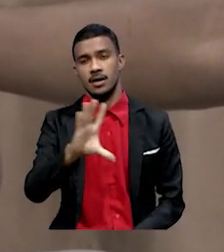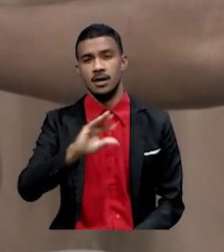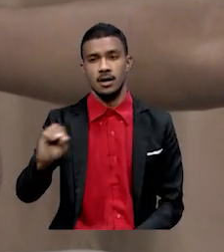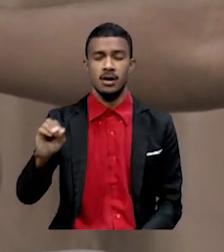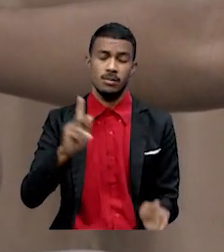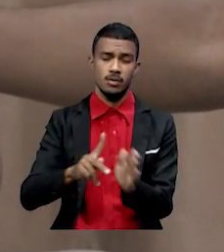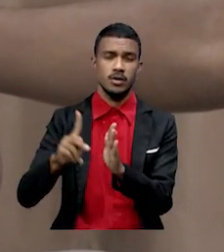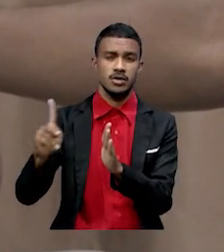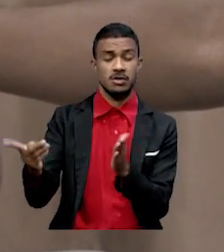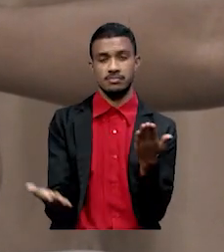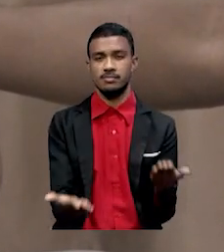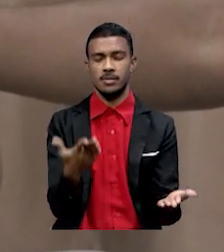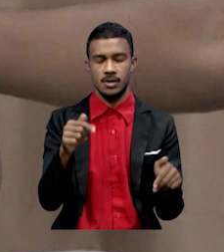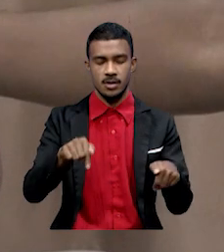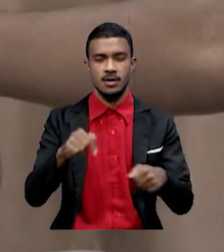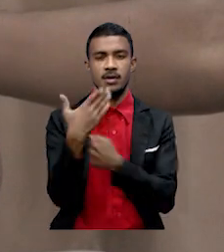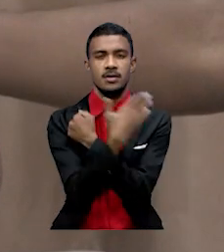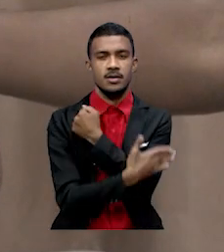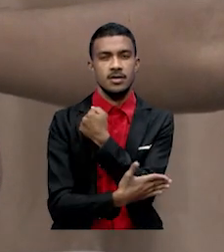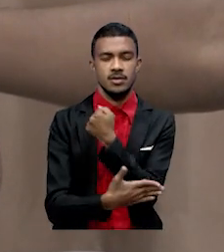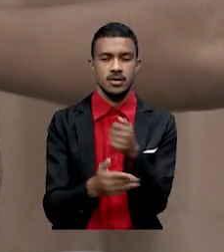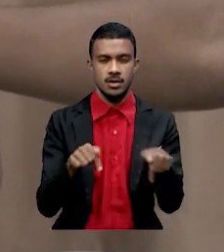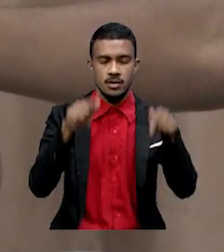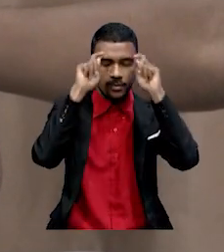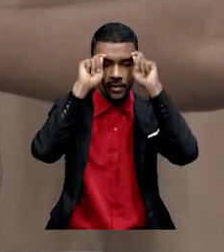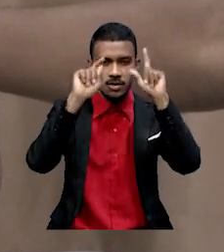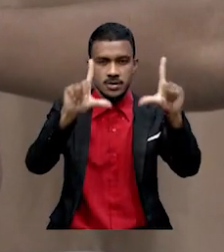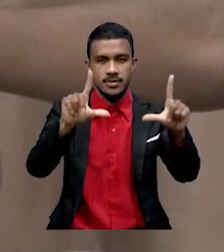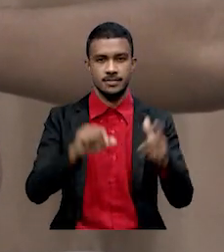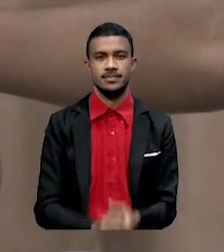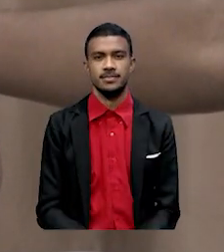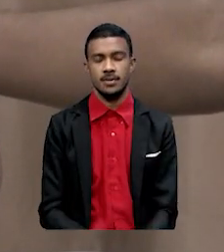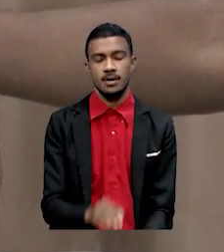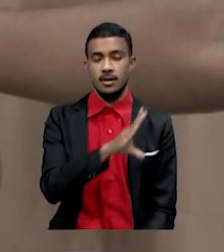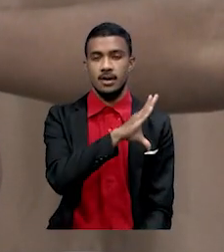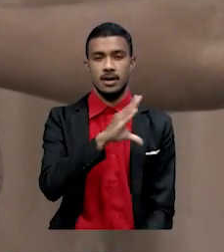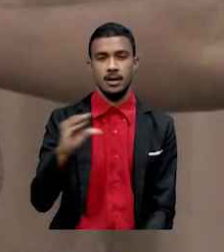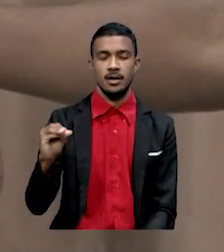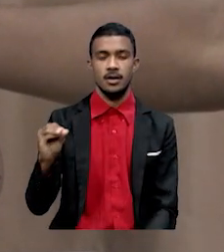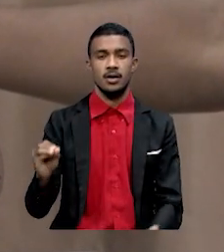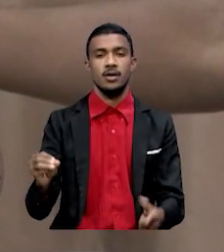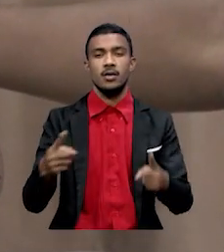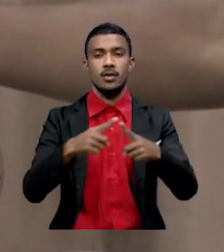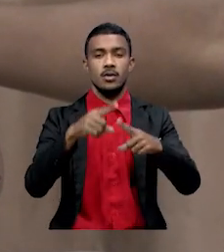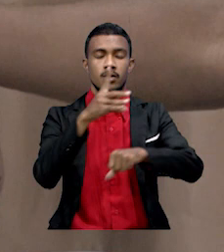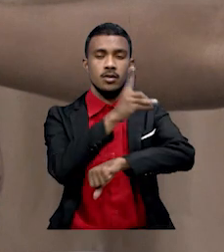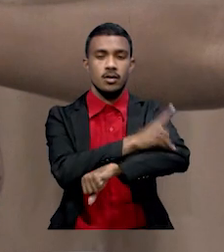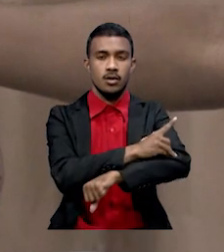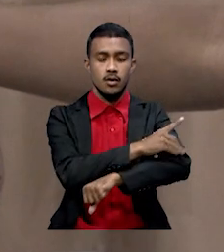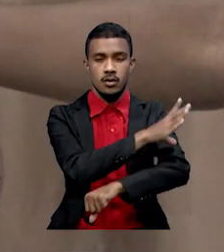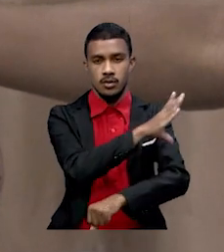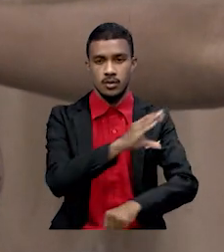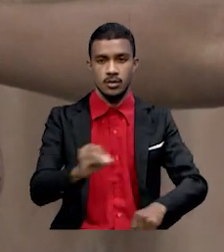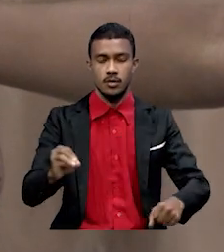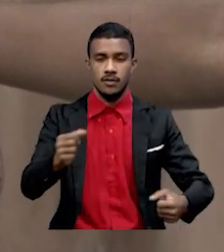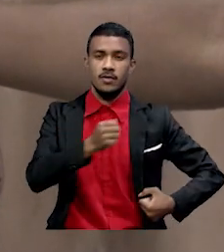normal lo si ha itinerar in Timor Leste e pohen Falentil ne ne ti namba hat